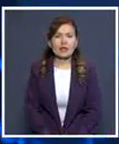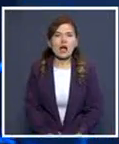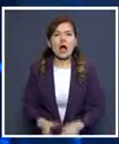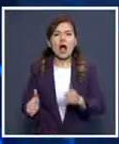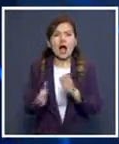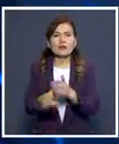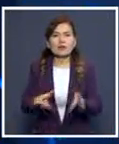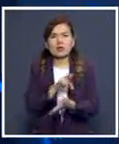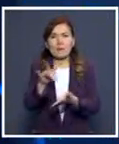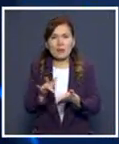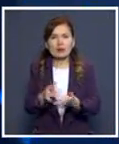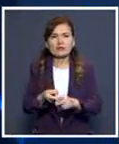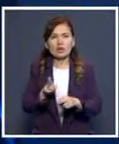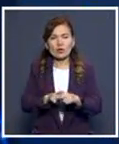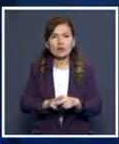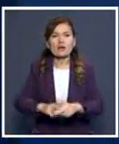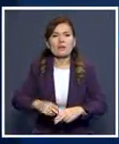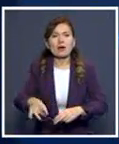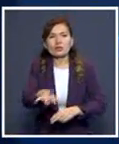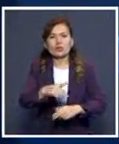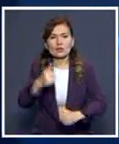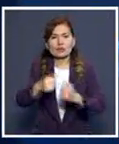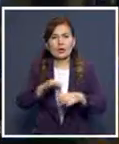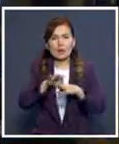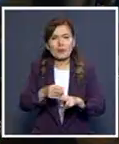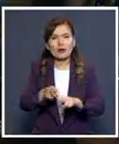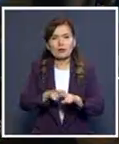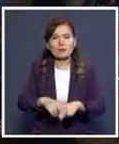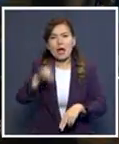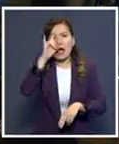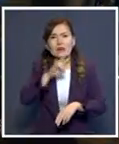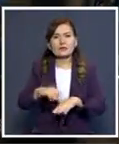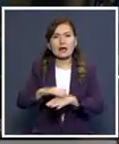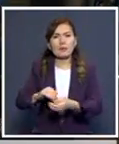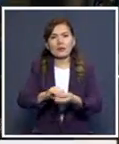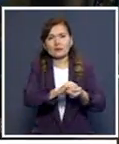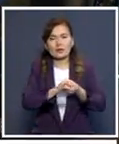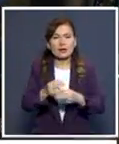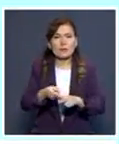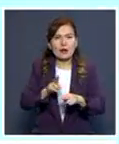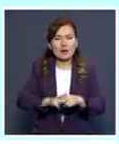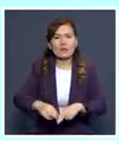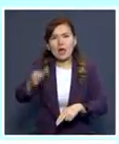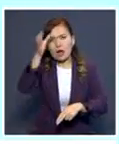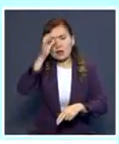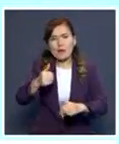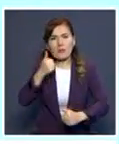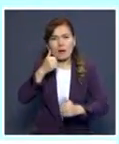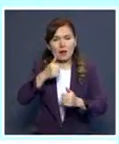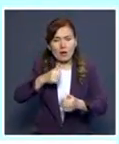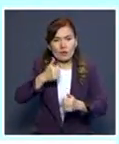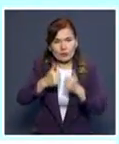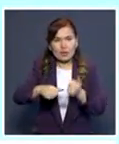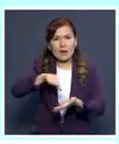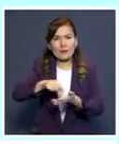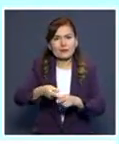Атырауда республикалық лекторий өтті. Ауқымды шараға Қазақстан халқы ассамблеясының өкілдері, қоғам қайраткерлері мен сарапшы ғалымдар қатысты. Президенттің ұлы